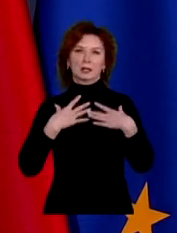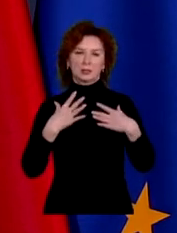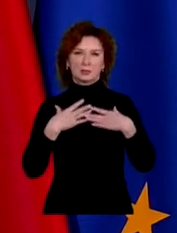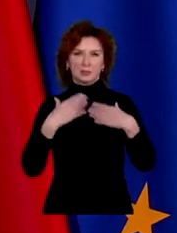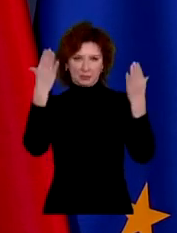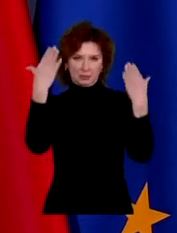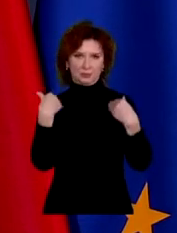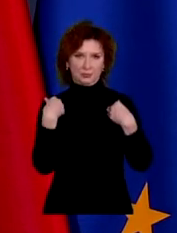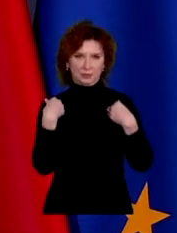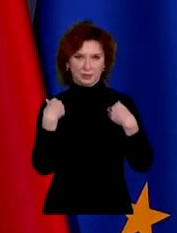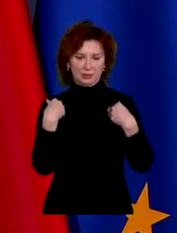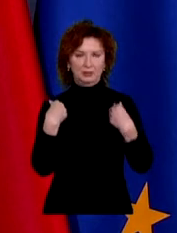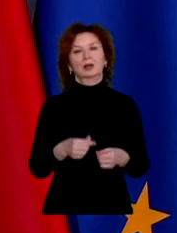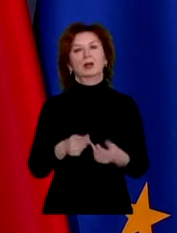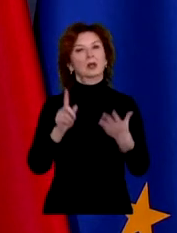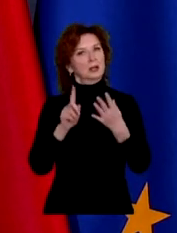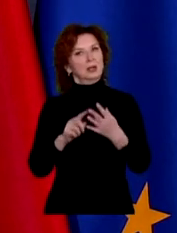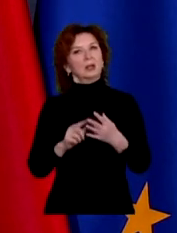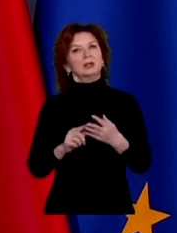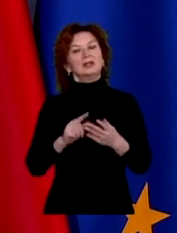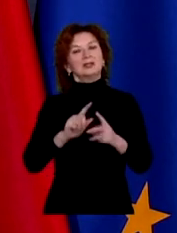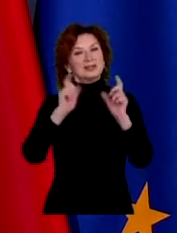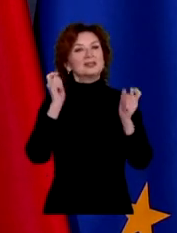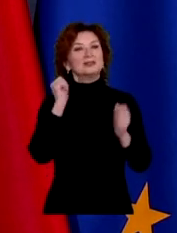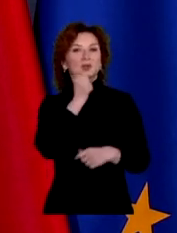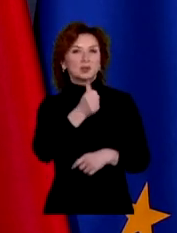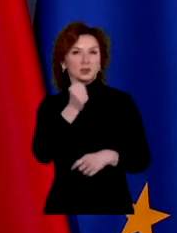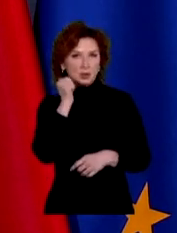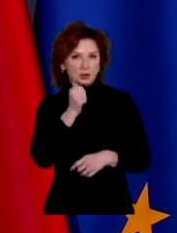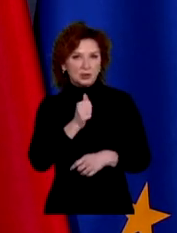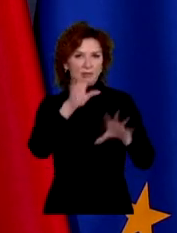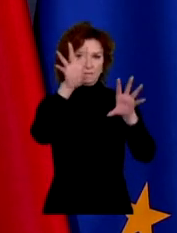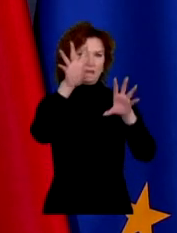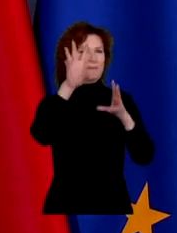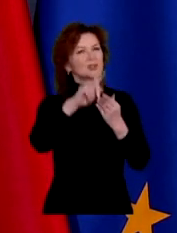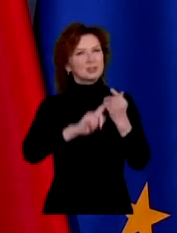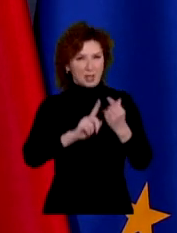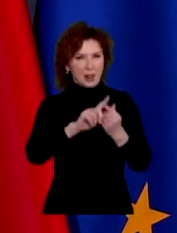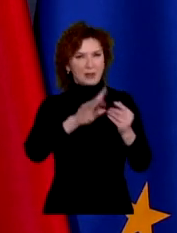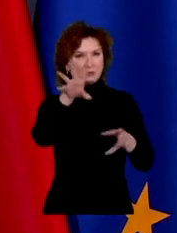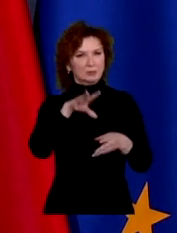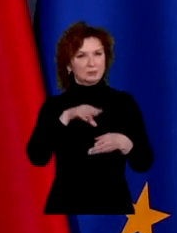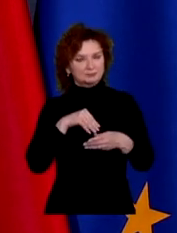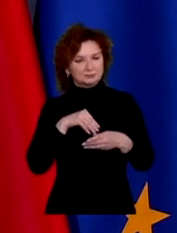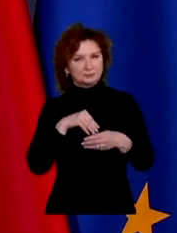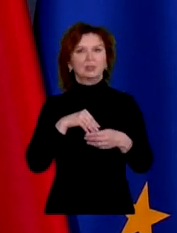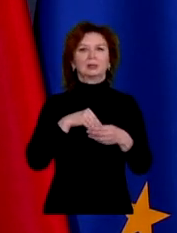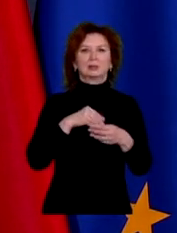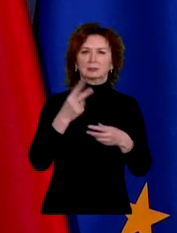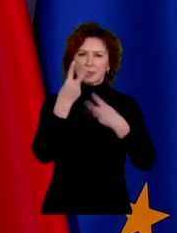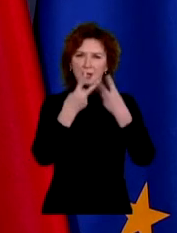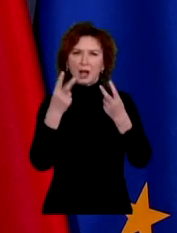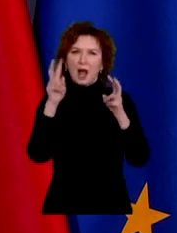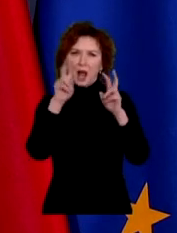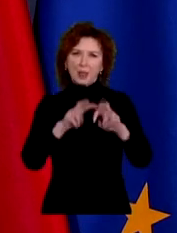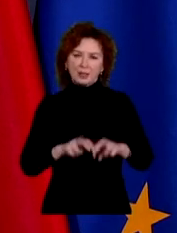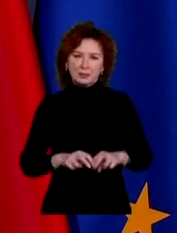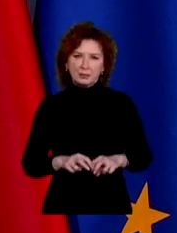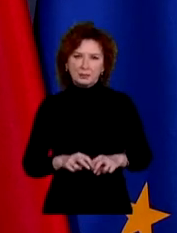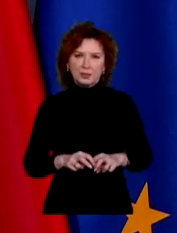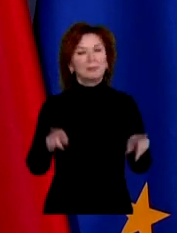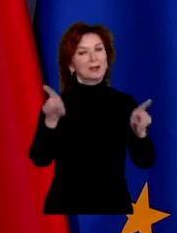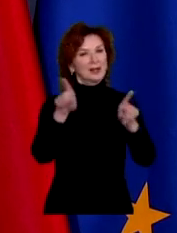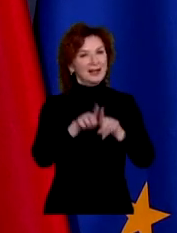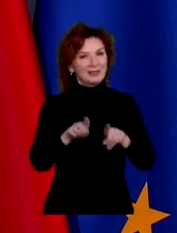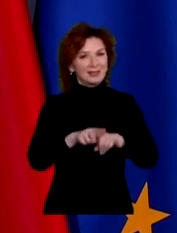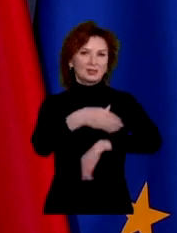spływają codziennie na Rządowy Zespół Zarządzania Kryzysowego, to są te dane, które bierzemy pod uwagę, ale oprócz tego również sytuację epidemiczną w innych krajach